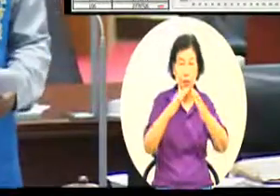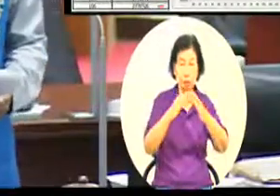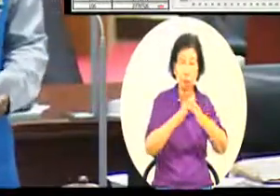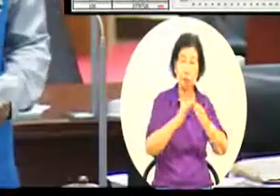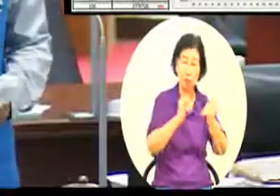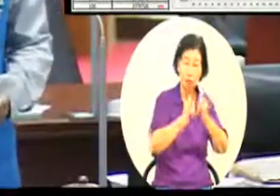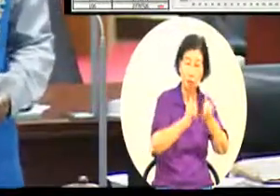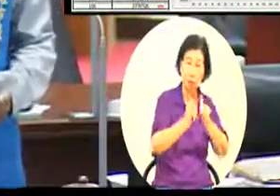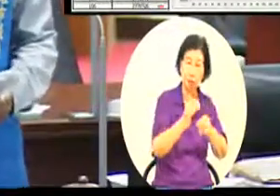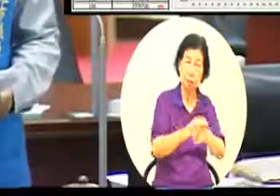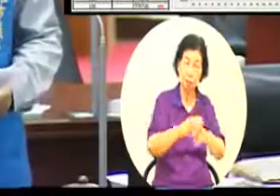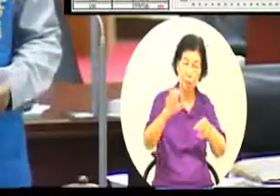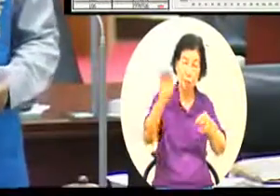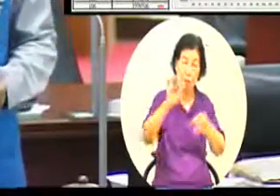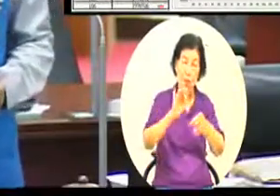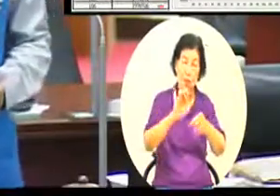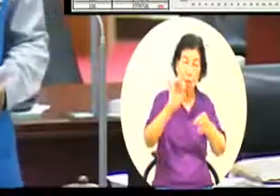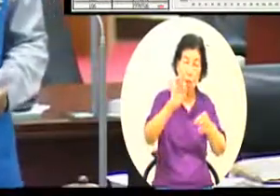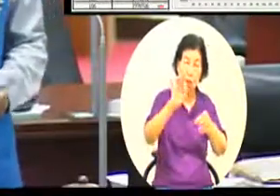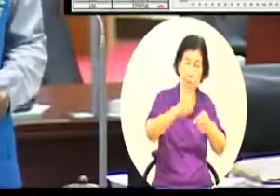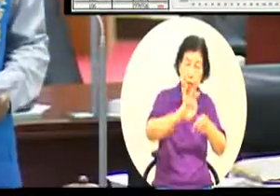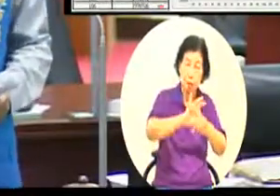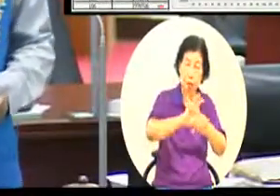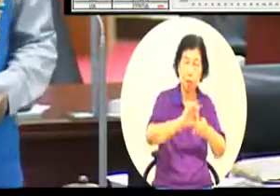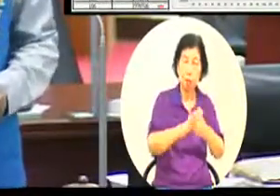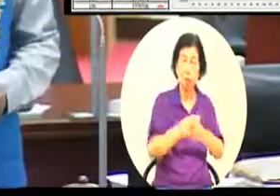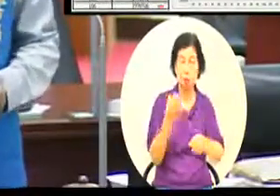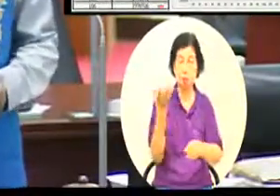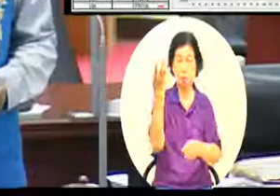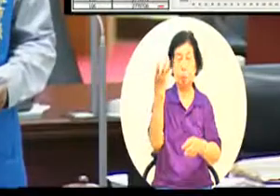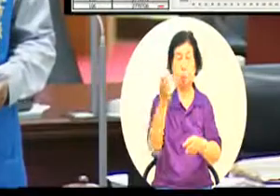是因为他们南科招商的非